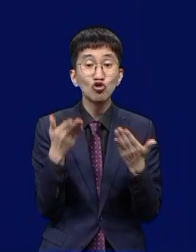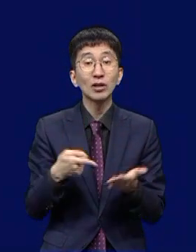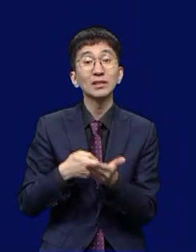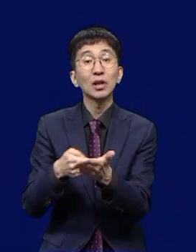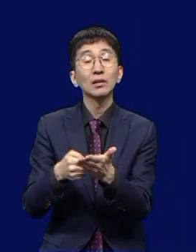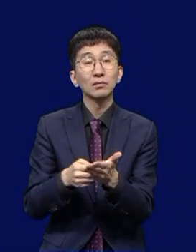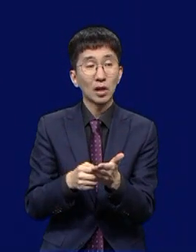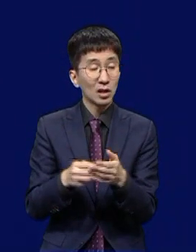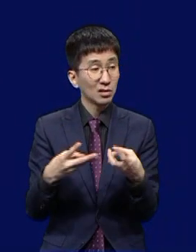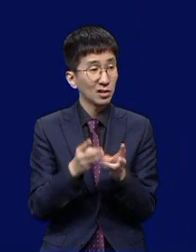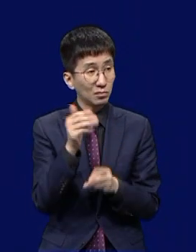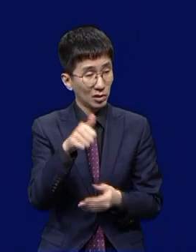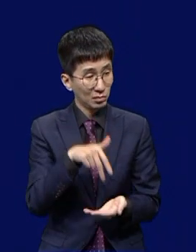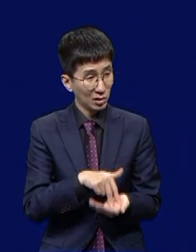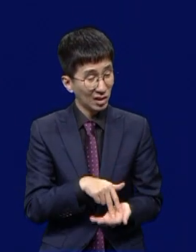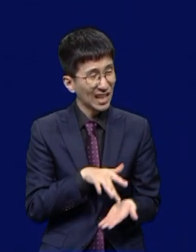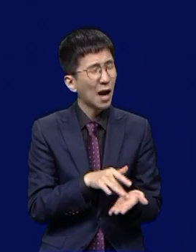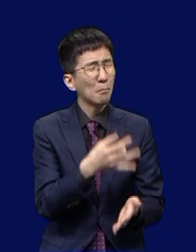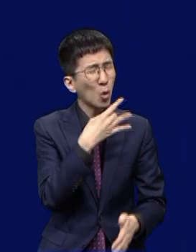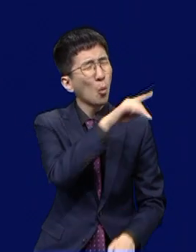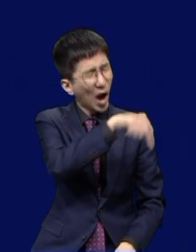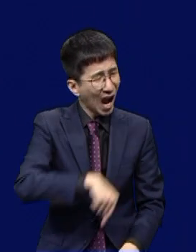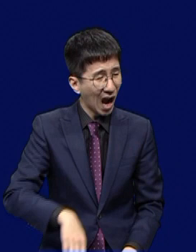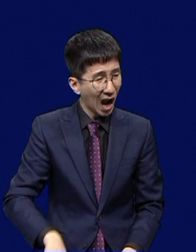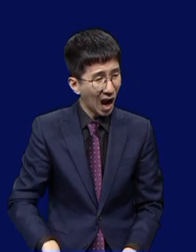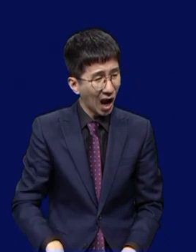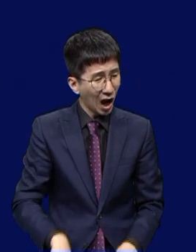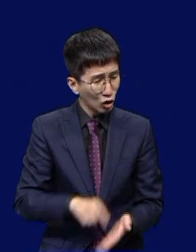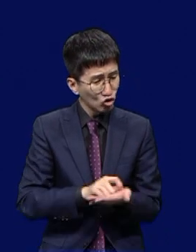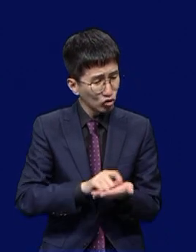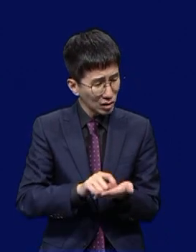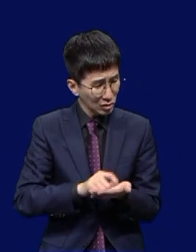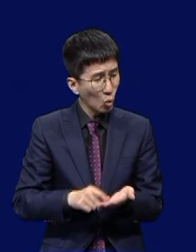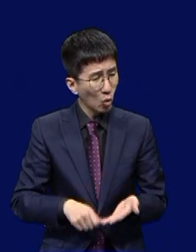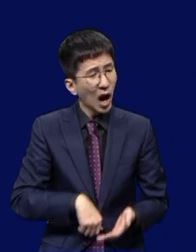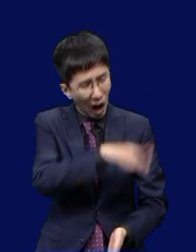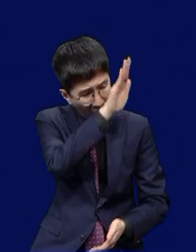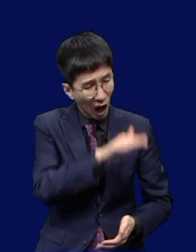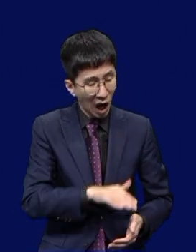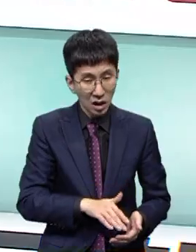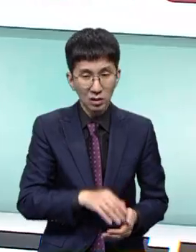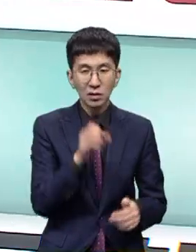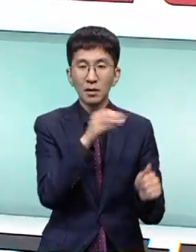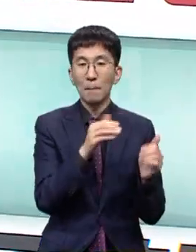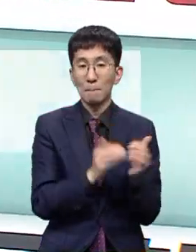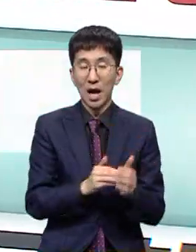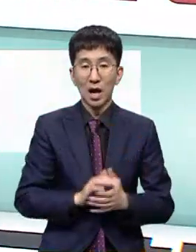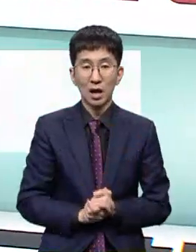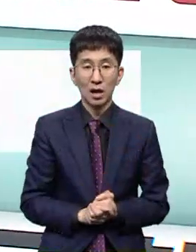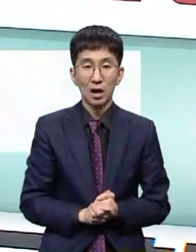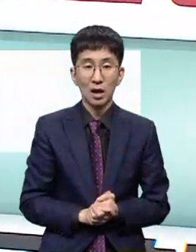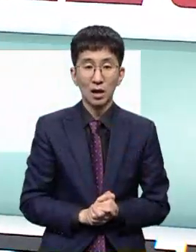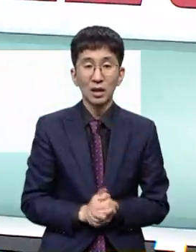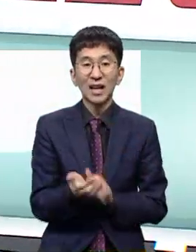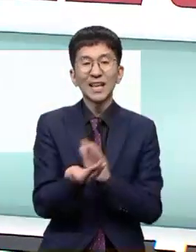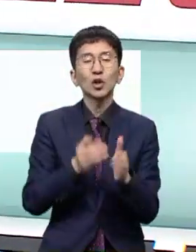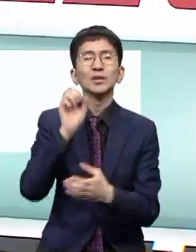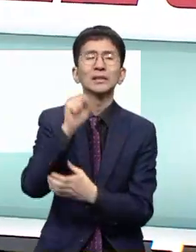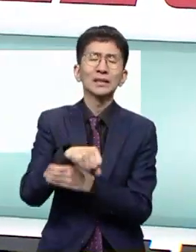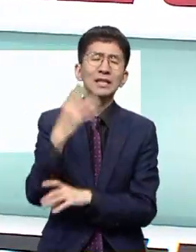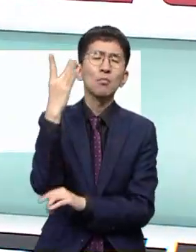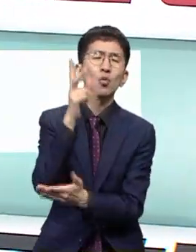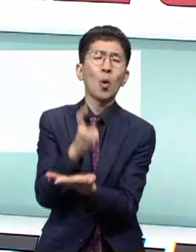심장으로 부터 약 먹고 나와 휴가 원을 쓰고 가라는 지시를 받았습니다 세잔 흑인이 원칙 이라며